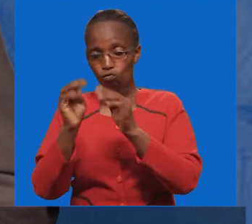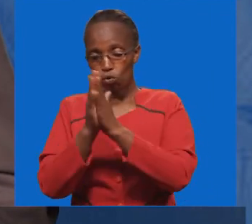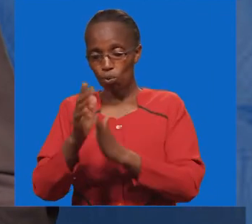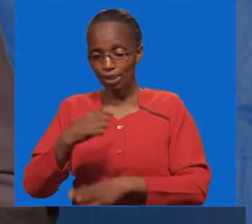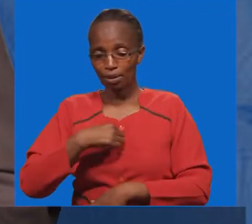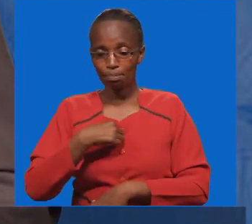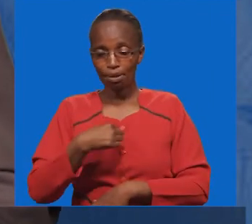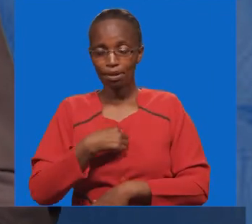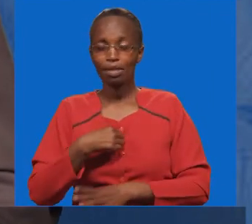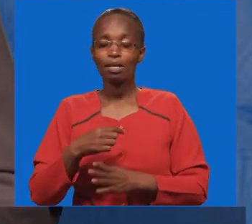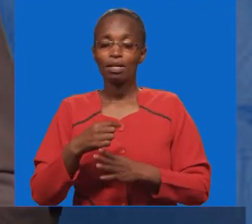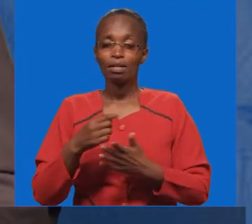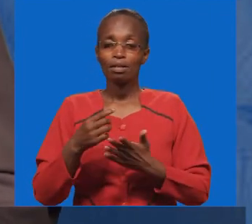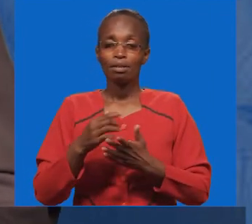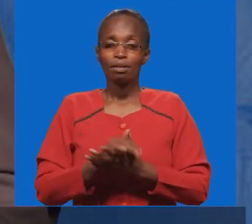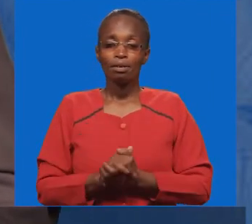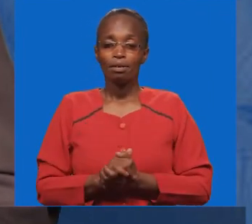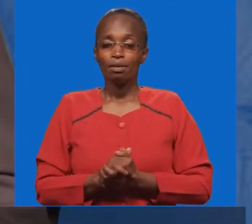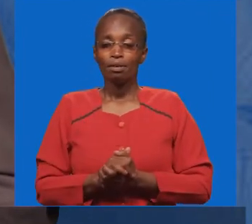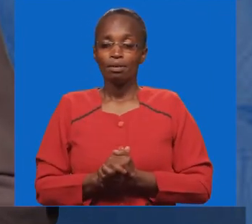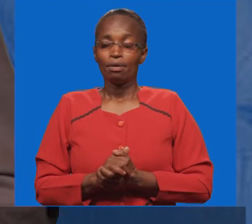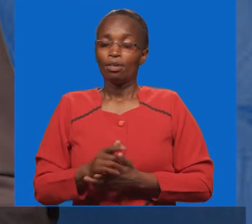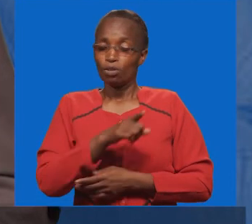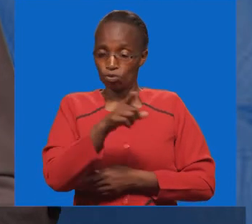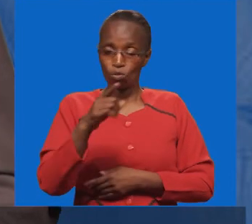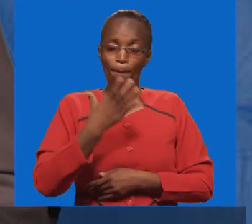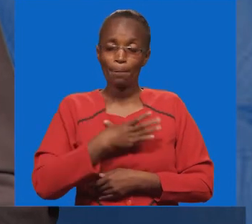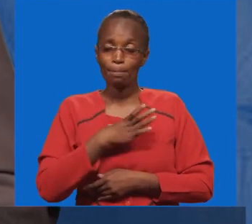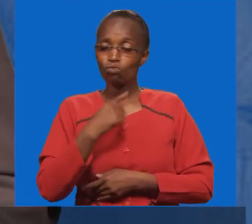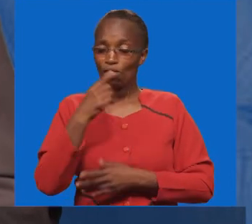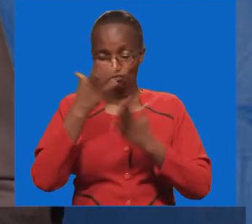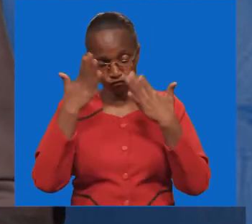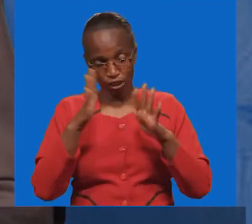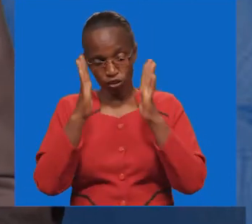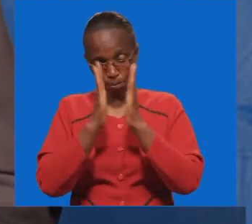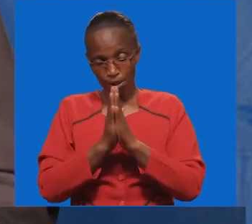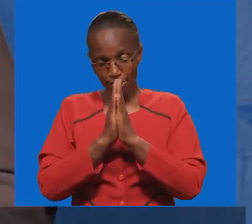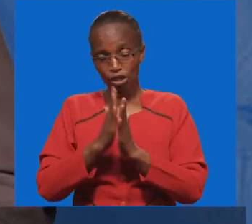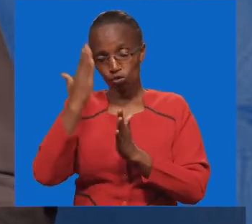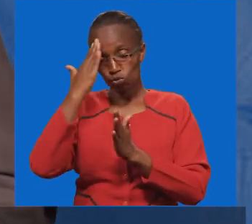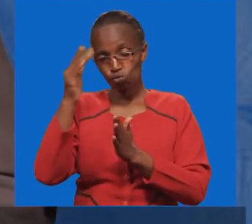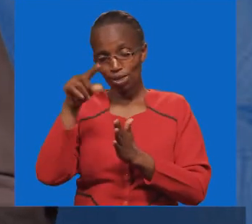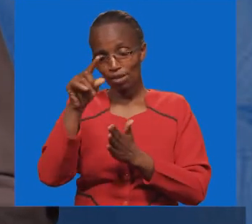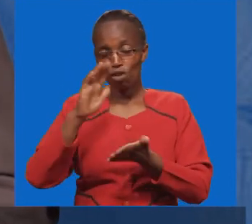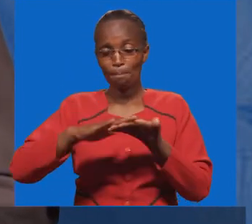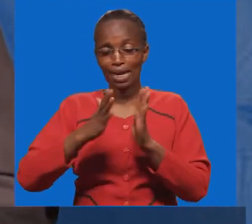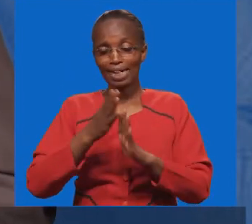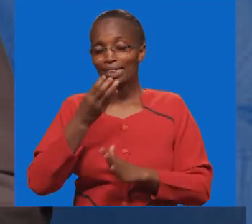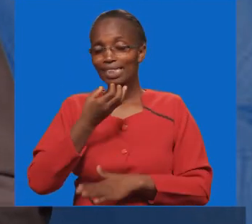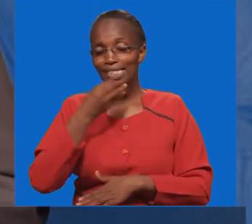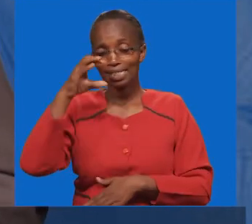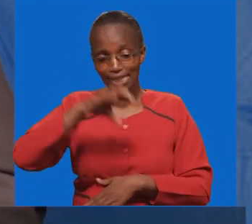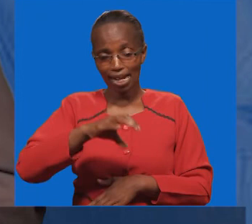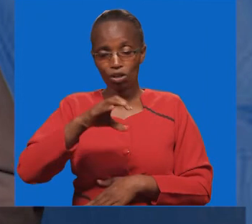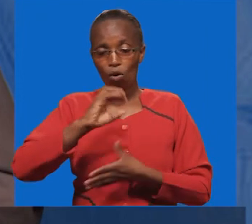Naomba ukaenende nami, nami nikaenende nawe. Wewe uliye mahali pale na umeomba hiyo ombi,